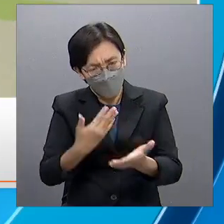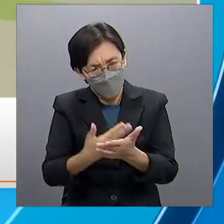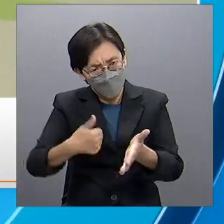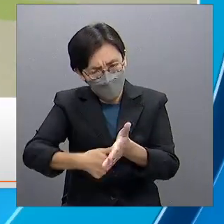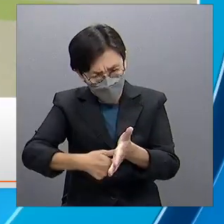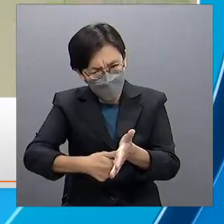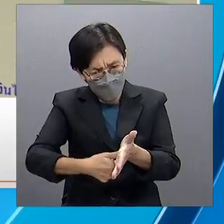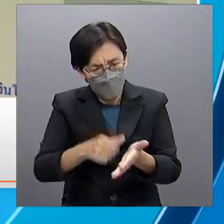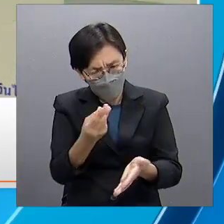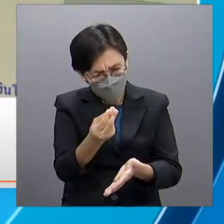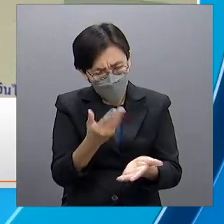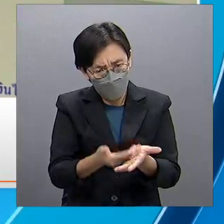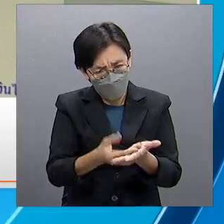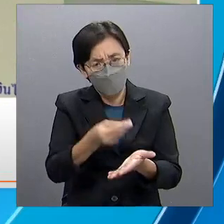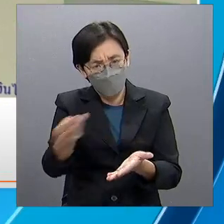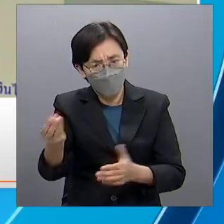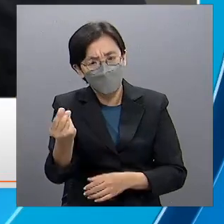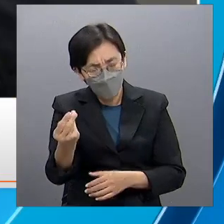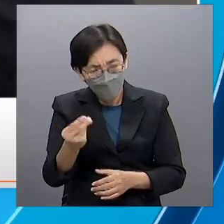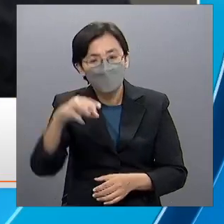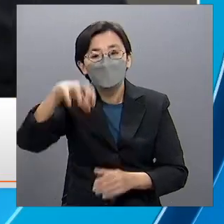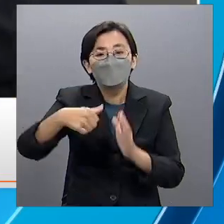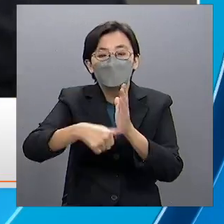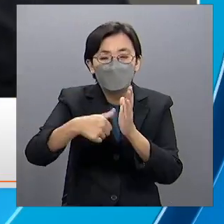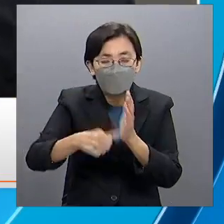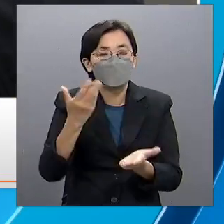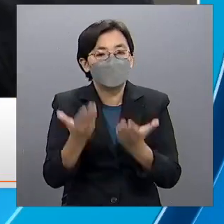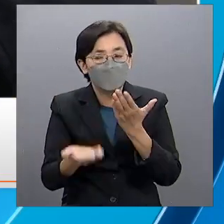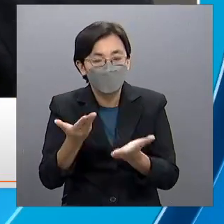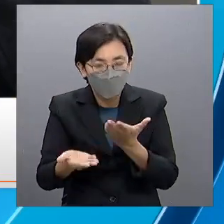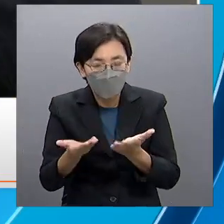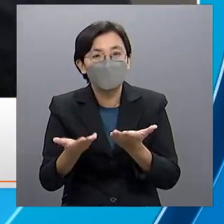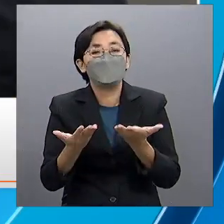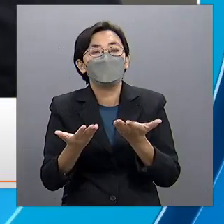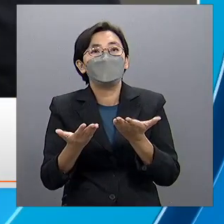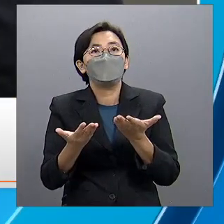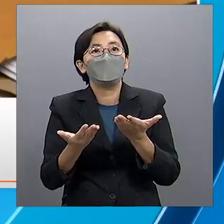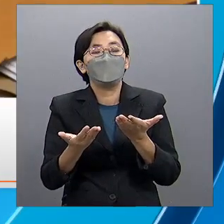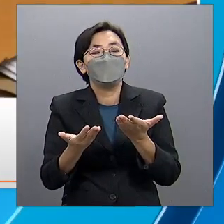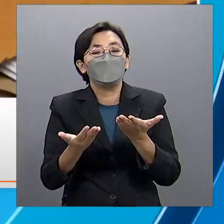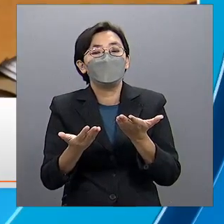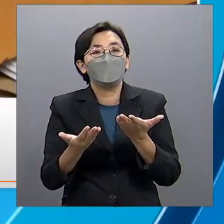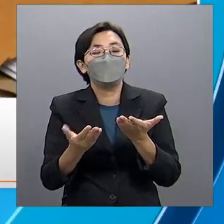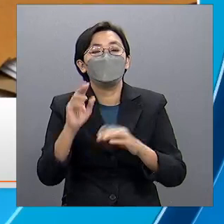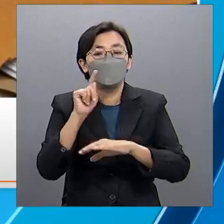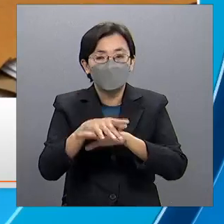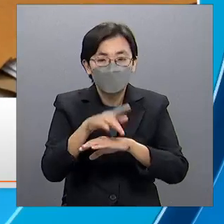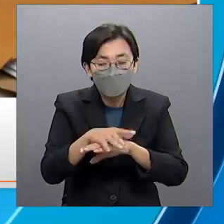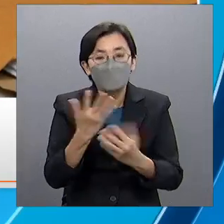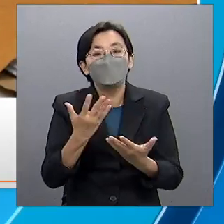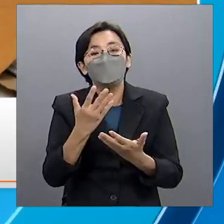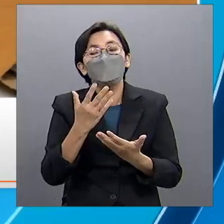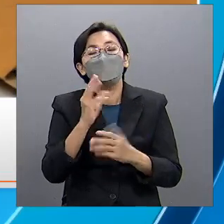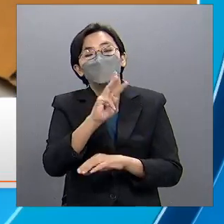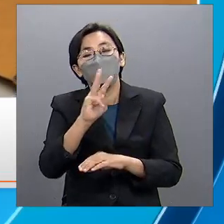แล้วก็ให้ไปชำระที่สรรพากรหรือผ่านทางช่องทางออนไลน์ก็จะผ่านอย่างเงี้ยก็คือจะเข้า